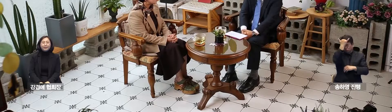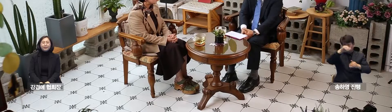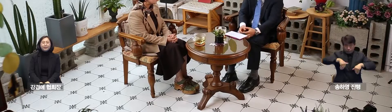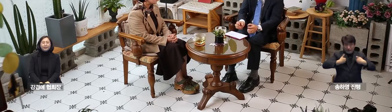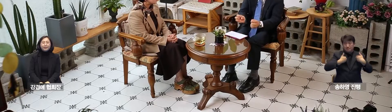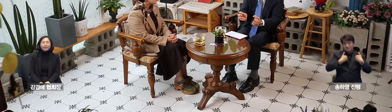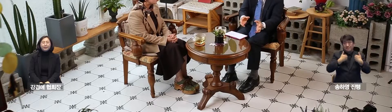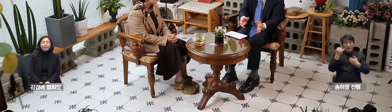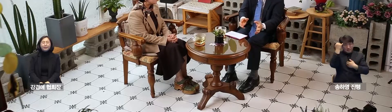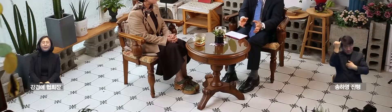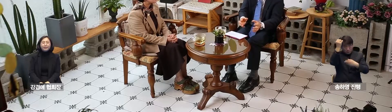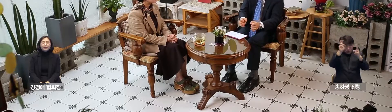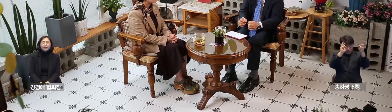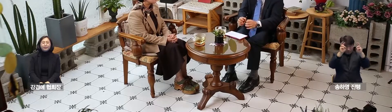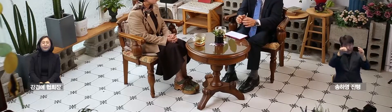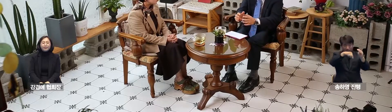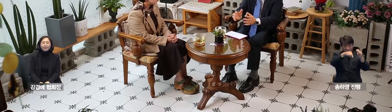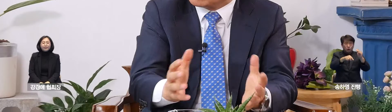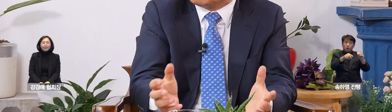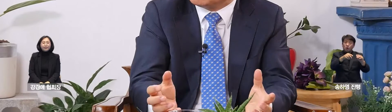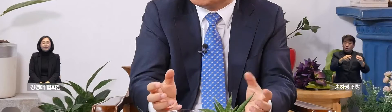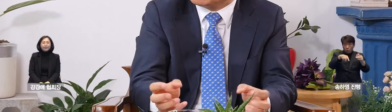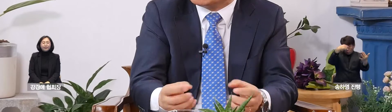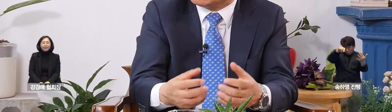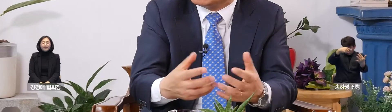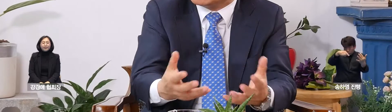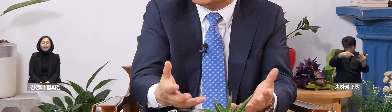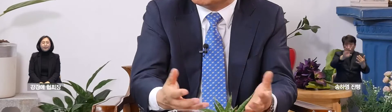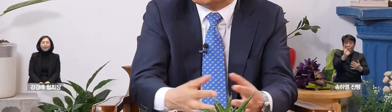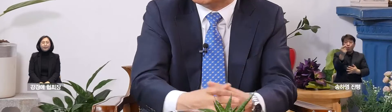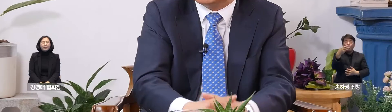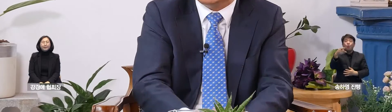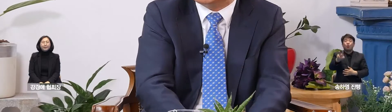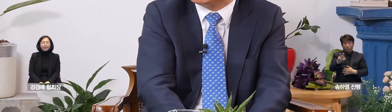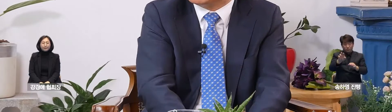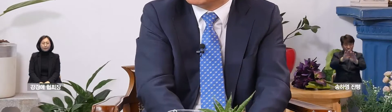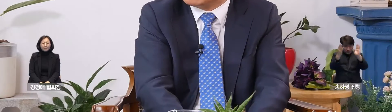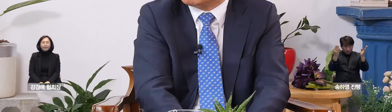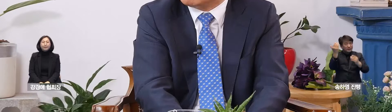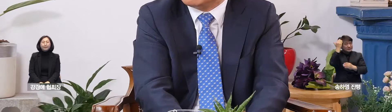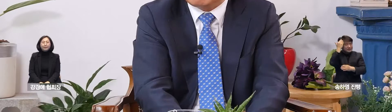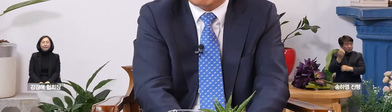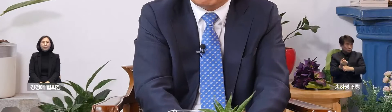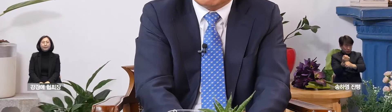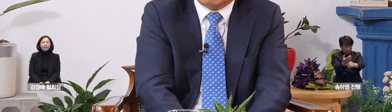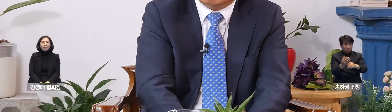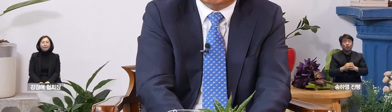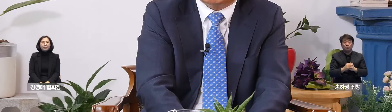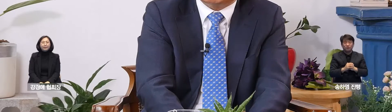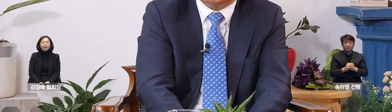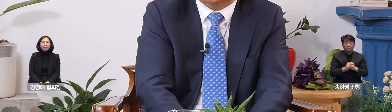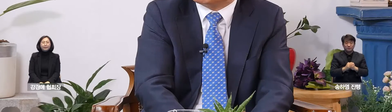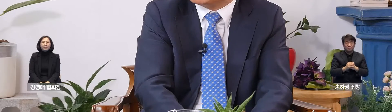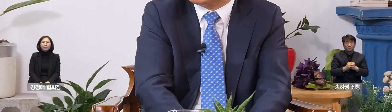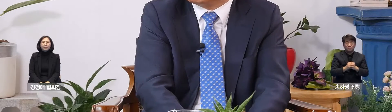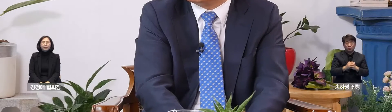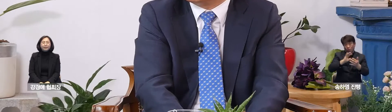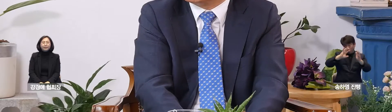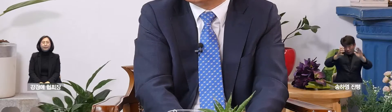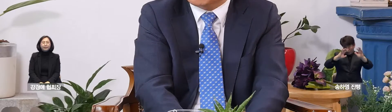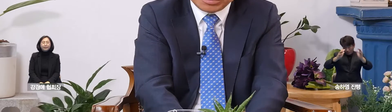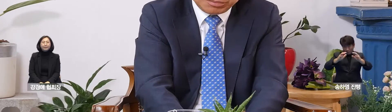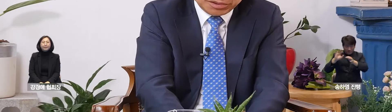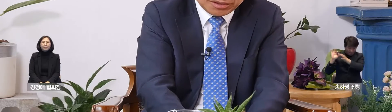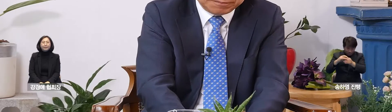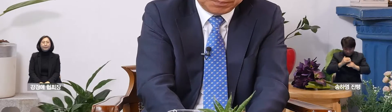여성벤처협회에서도 뭐 교육도 시키고 또 포럼도 열어서 이렇게 또 뭐 지식도 전달하고 뭐 토론회도 하고